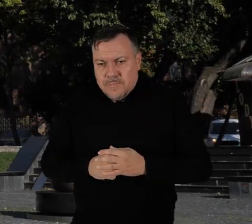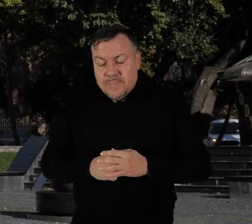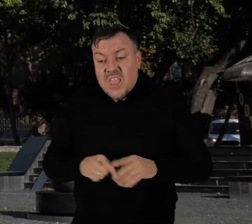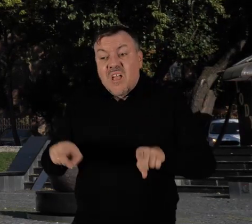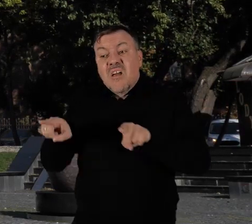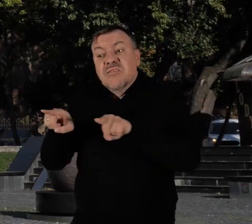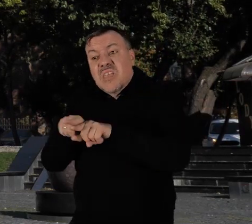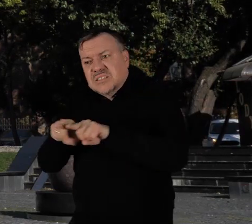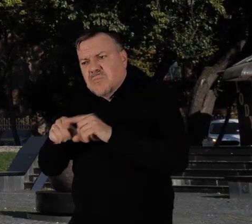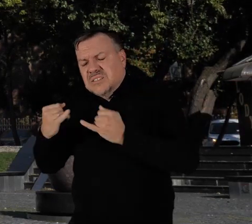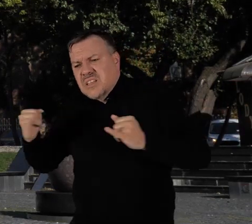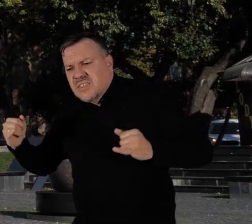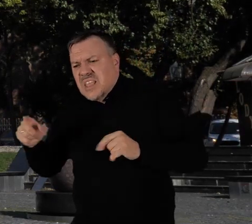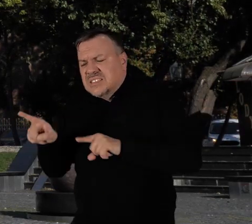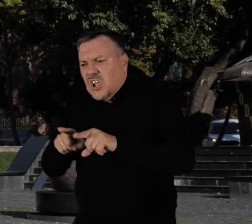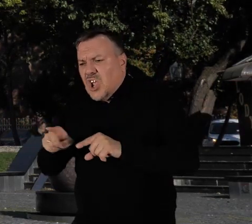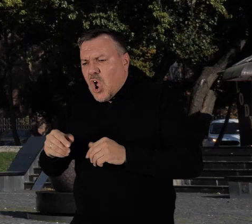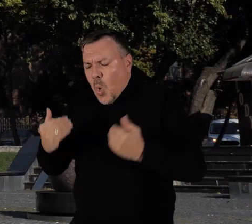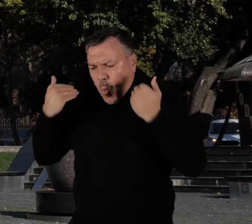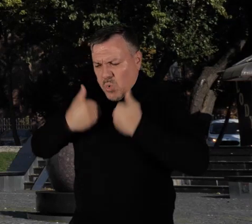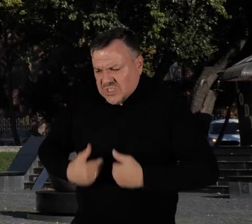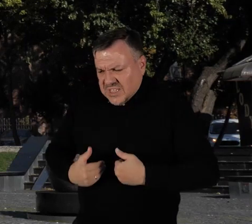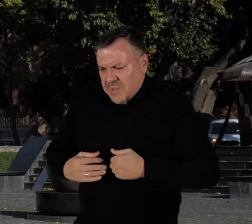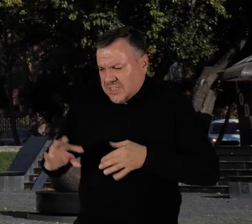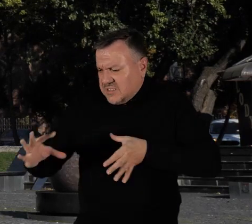inne znaczenie powiedzenia o utożsamianiu się ze swoją pracą.